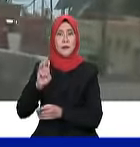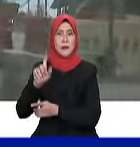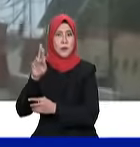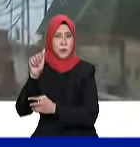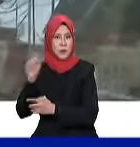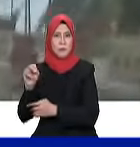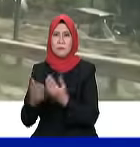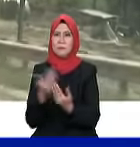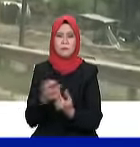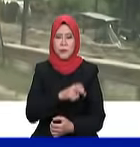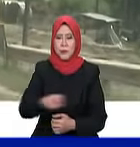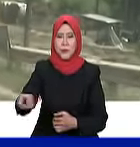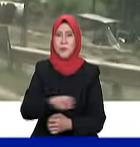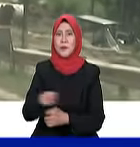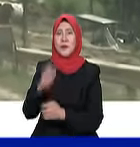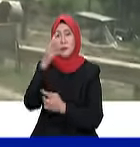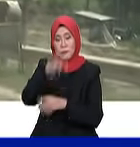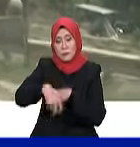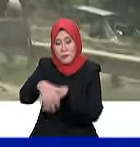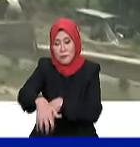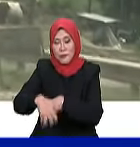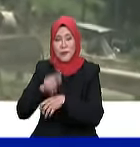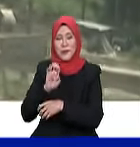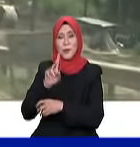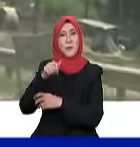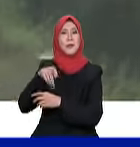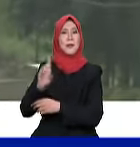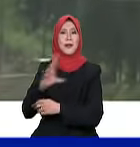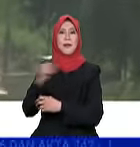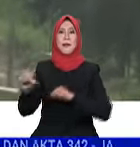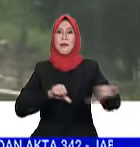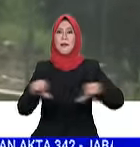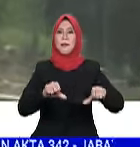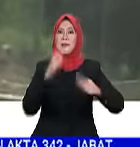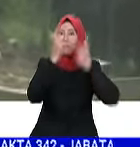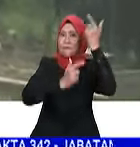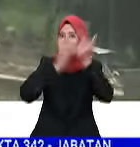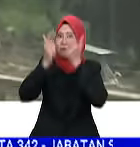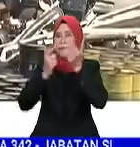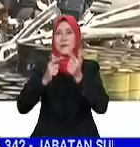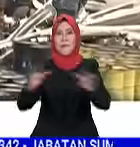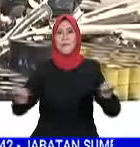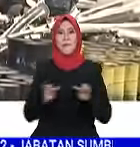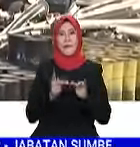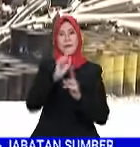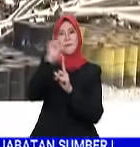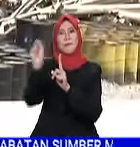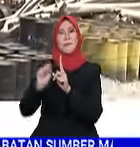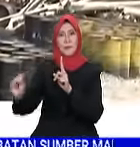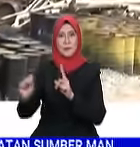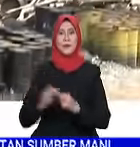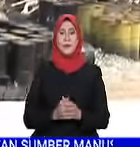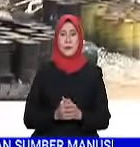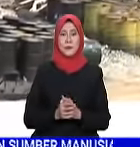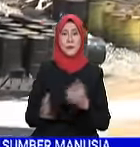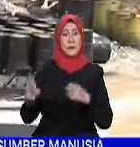urusan logistik dan pasaran hasil pertanian di daerah Telupid serta merancangkan aktiviti pelancongan di sekitar daerah sandakan.